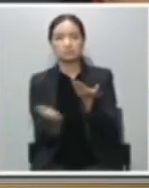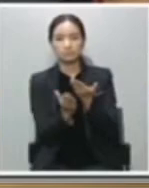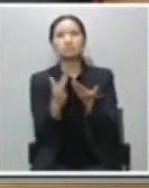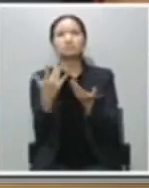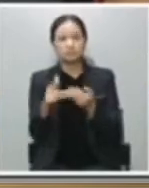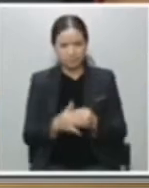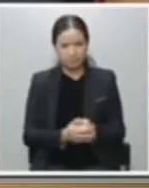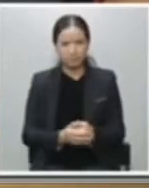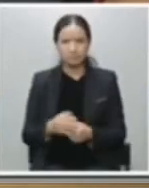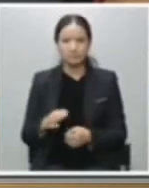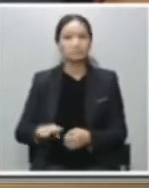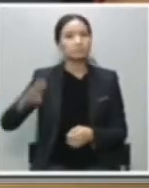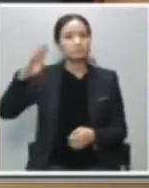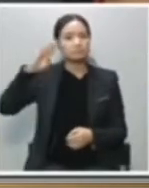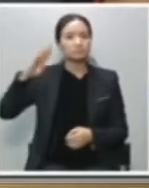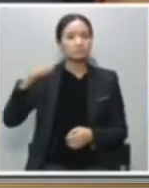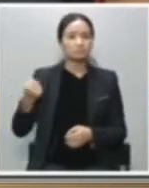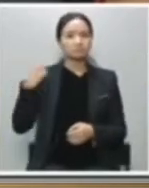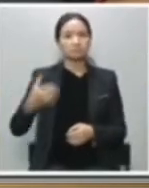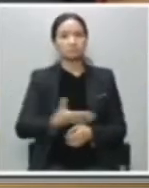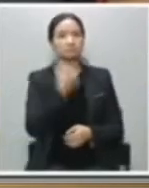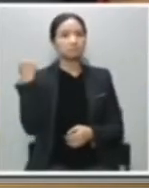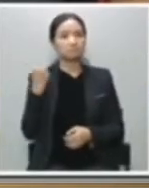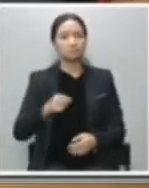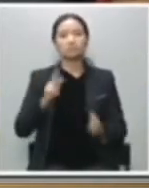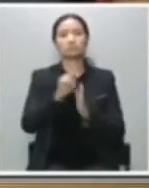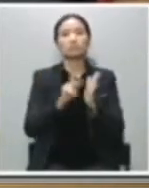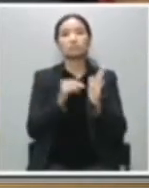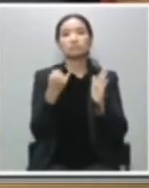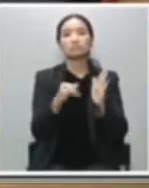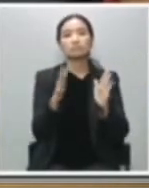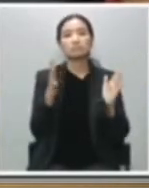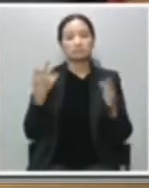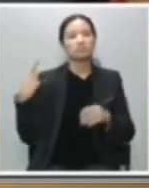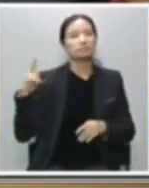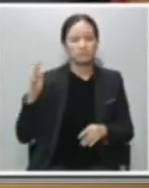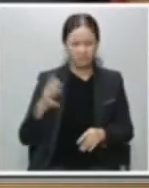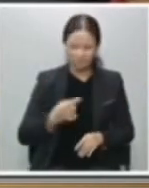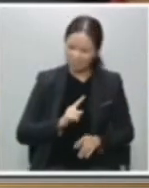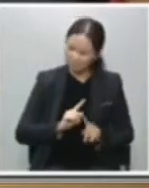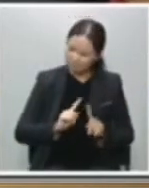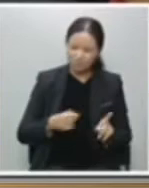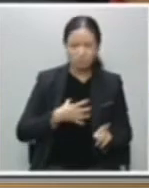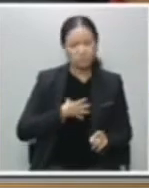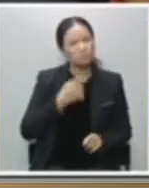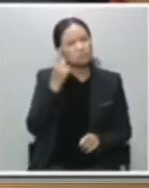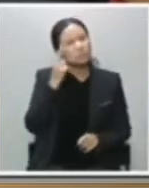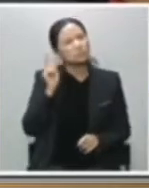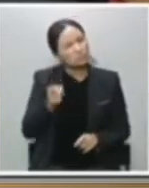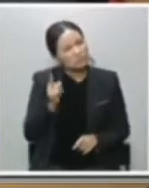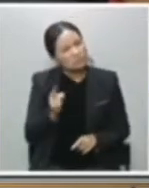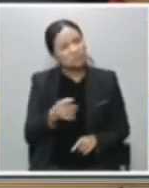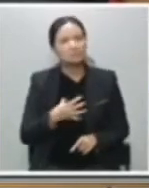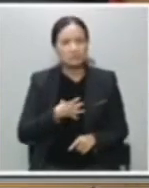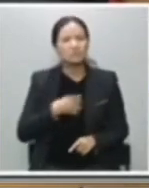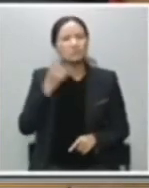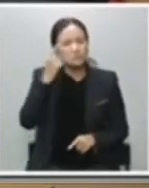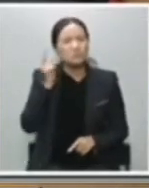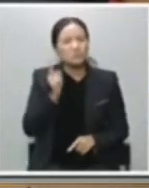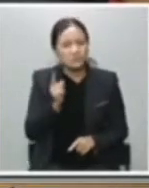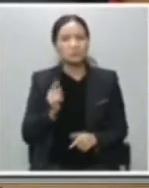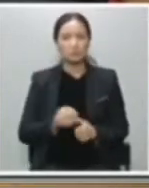าการปฏิวัติไม่ผิดกฎหมายไม่มีประโยชน์แต่อยากรู้จริงๆว่าจะได้เชิญอย่างน้อยๆท่านประธานที่เค